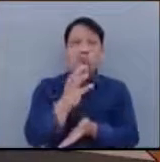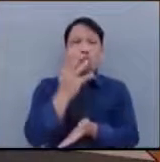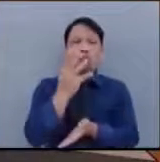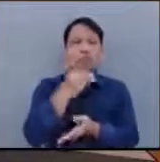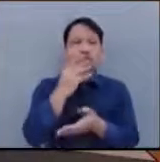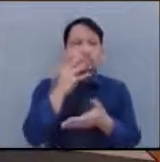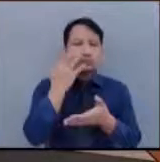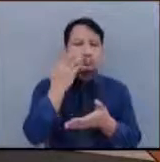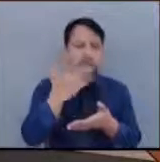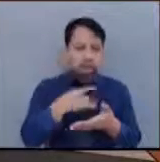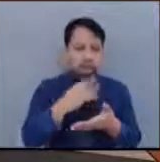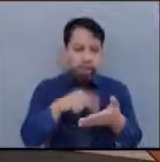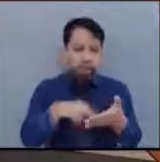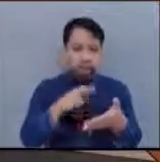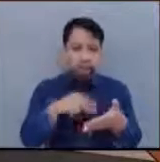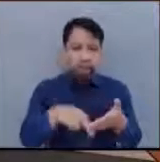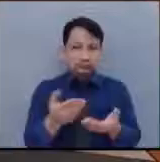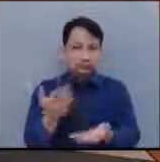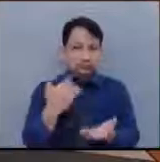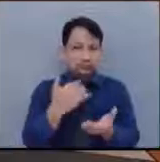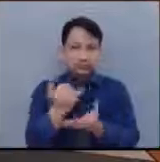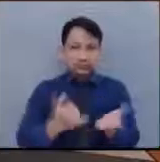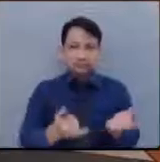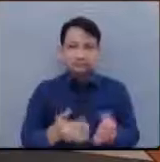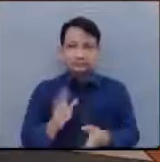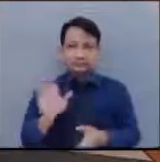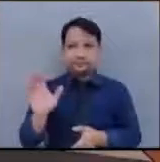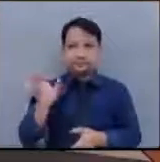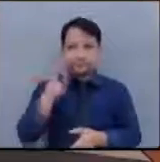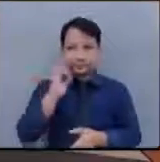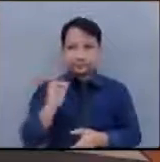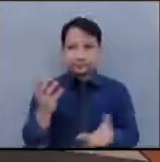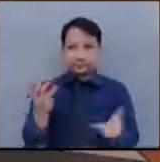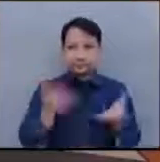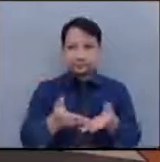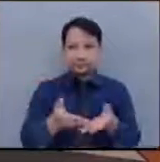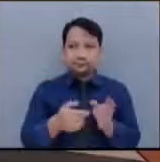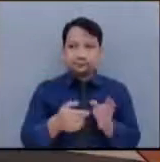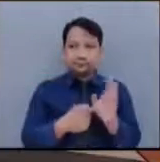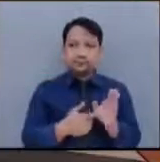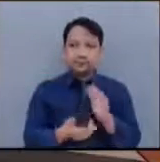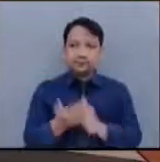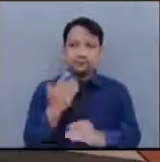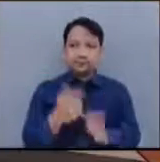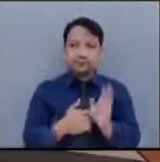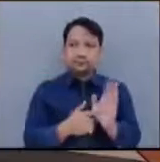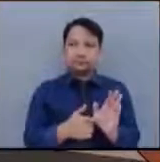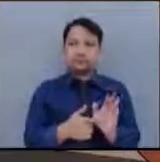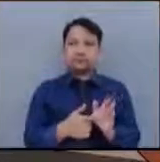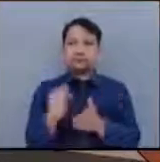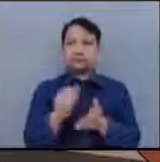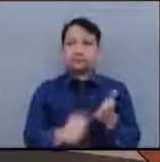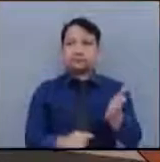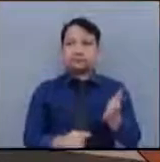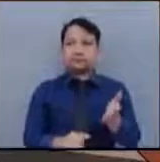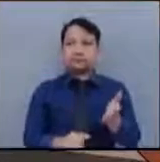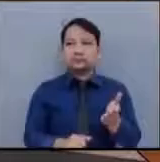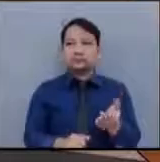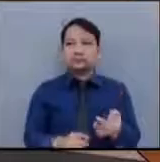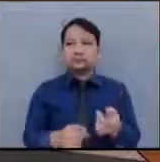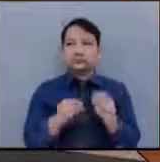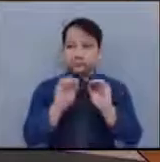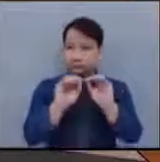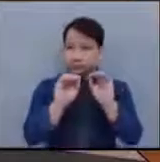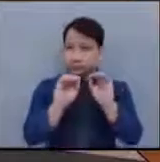kaya mag-journal. That is right. Yes, G. Kaya naman yung umaga para sa ating Arts Day Thursday, tuturuan namin kayong